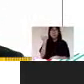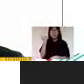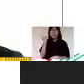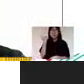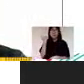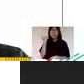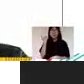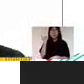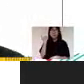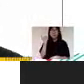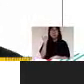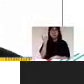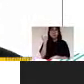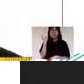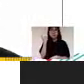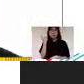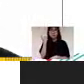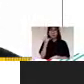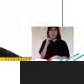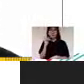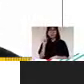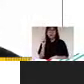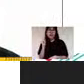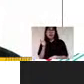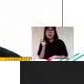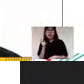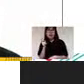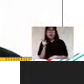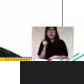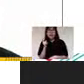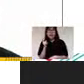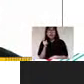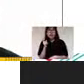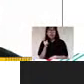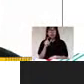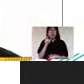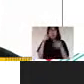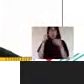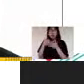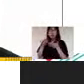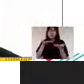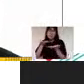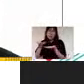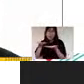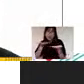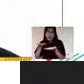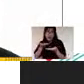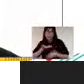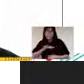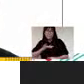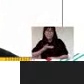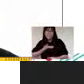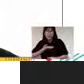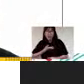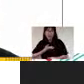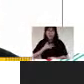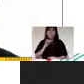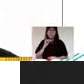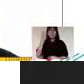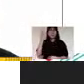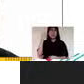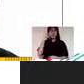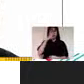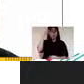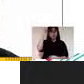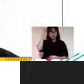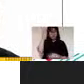ada customer complaint handling, yang di mana seperti mungkin concern dari Bapak-Ibu sebelumnya yang sudah